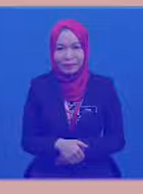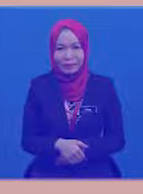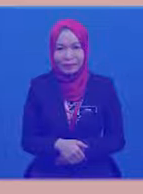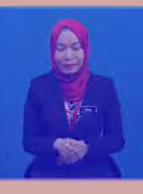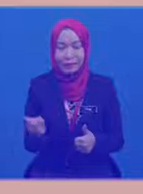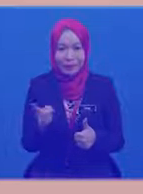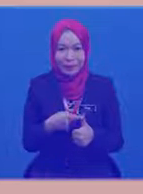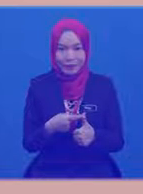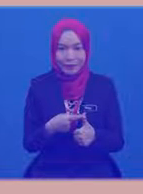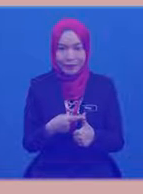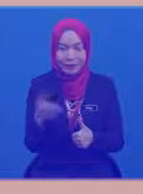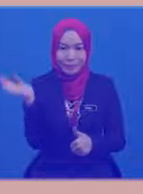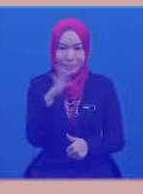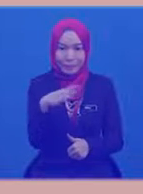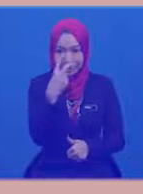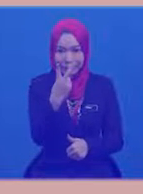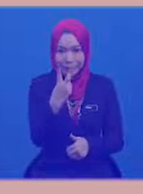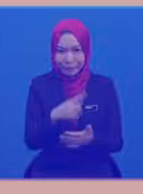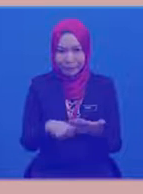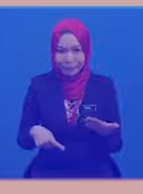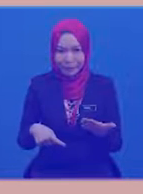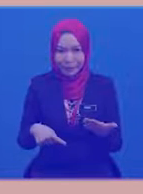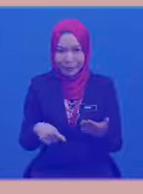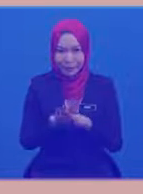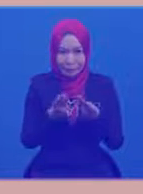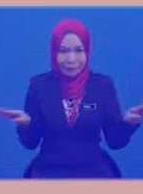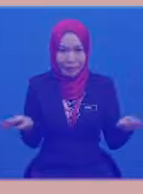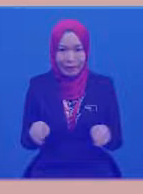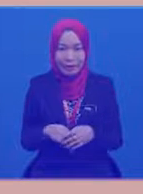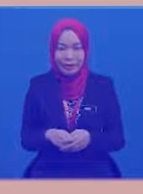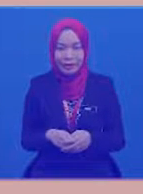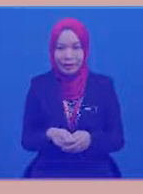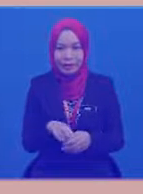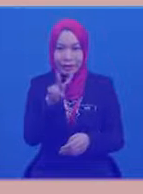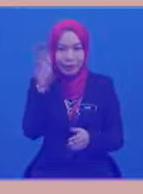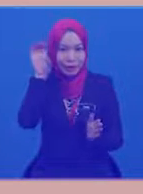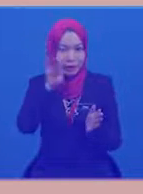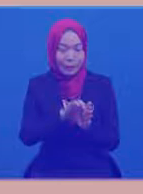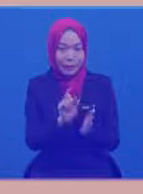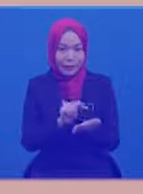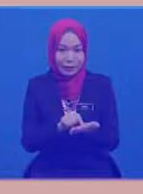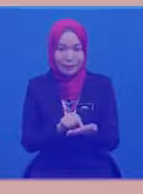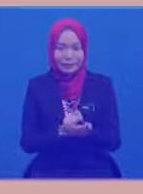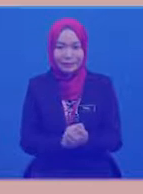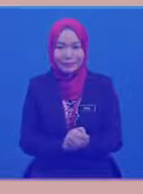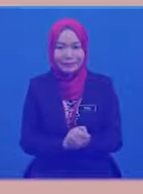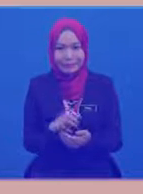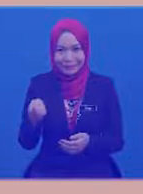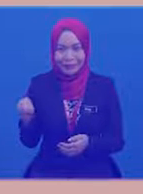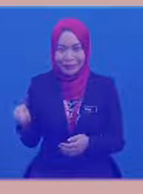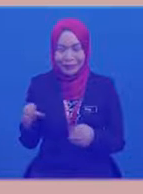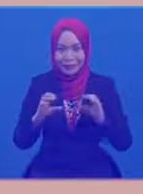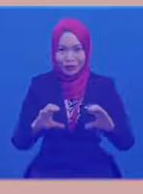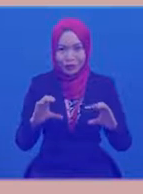Pertama sekali, mari kita lihat apakah perbezaan kedua-dua gambar ini. Murid-murid,